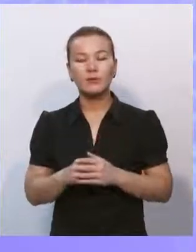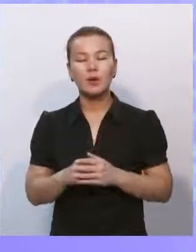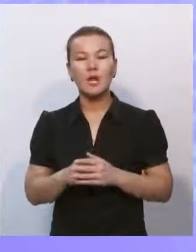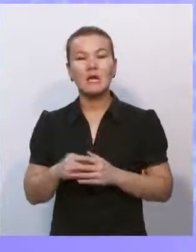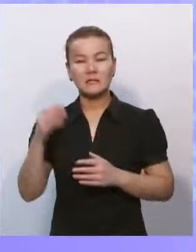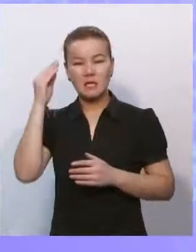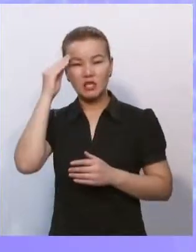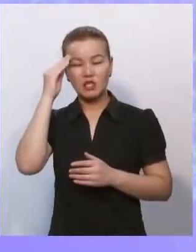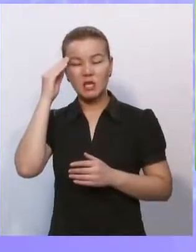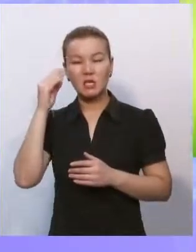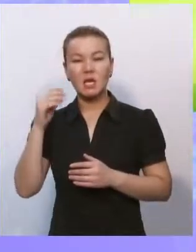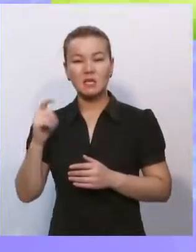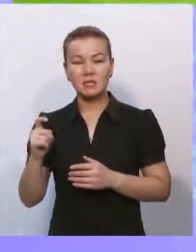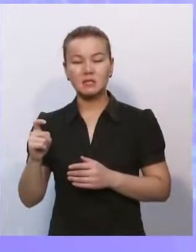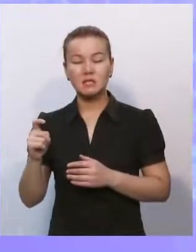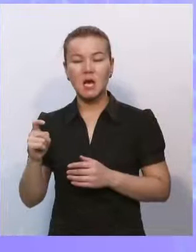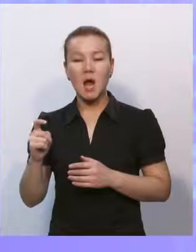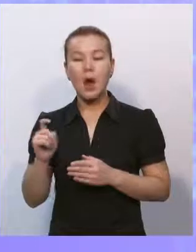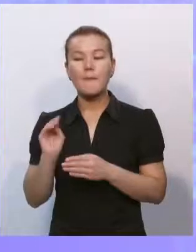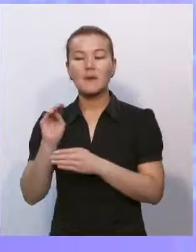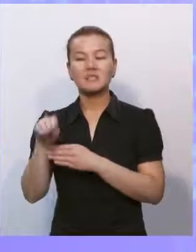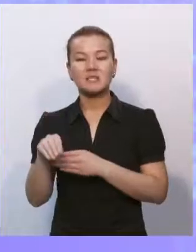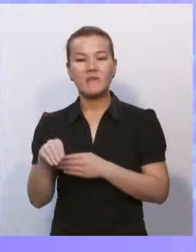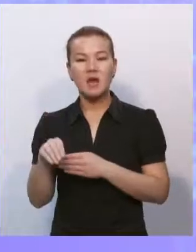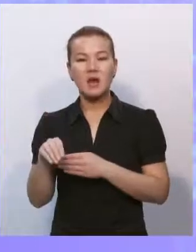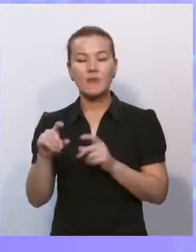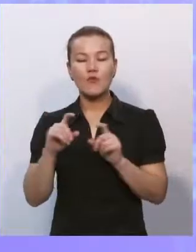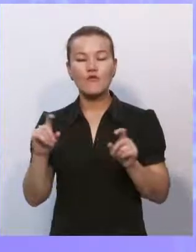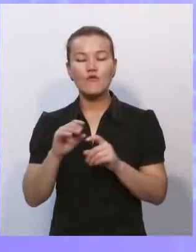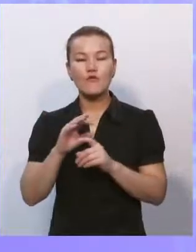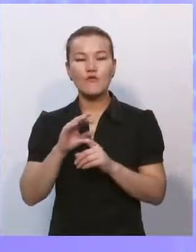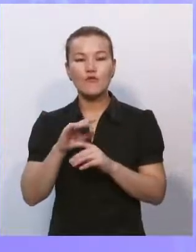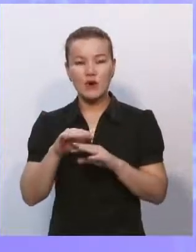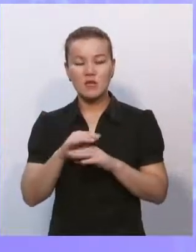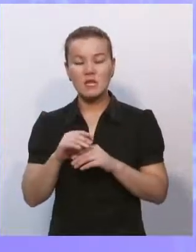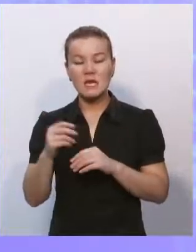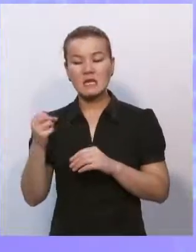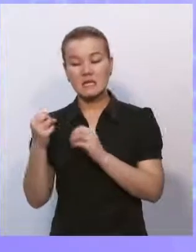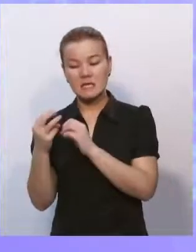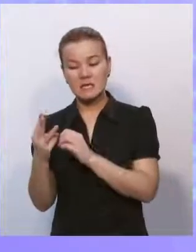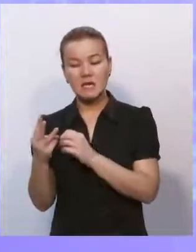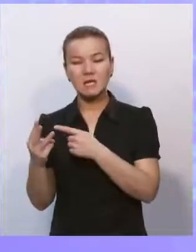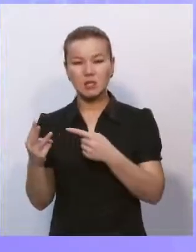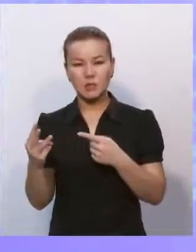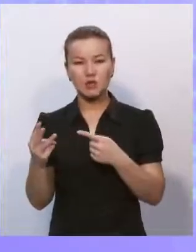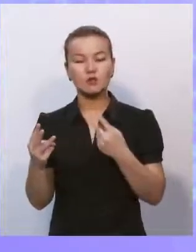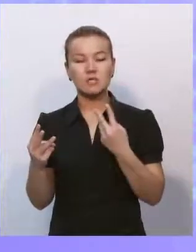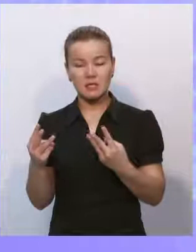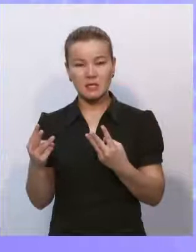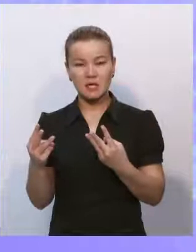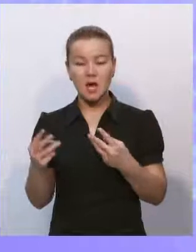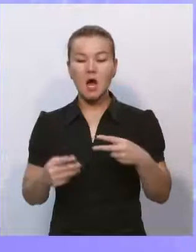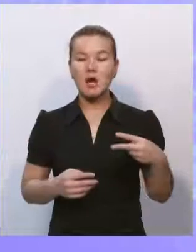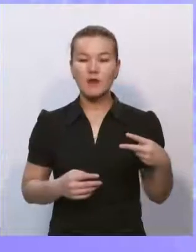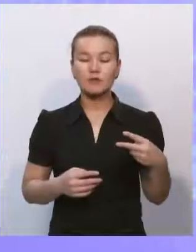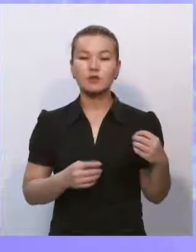значение x подставляем в уравнении 13 минус 3 равно